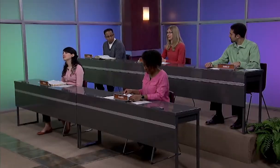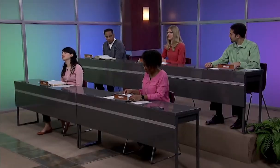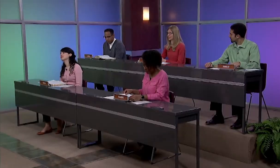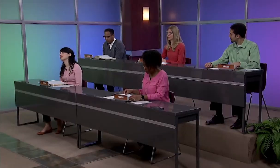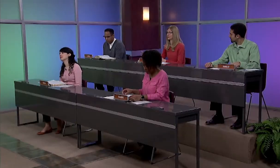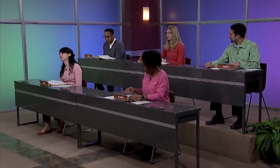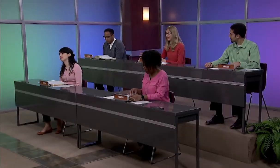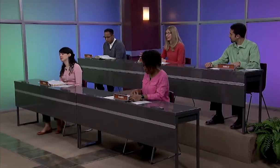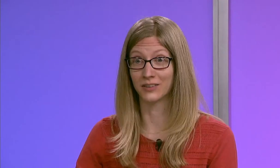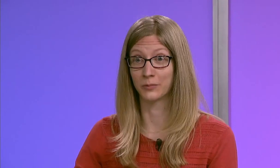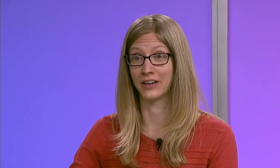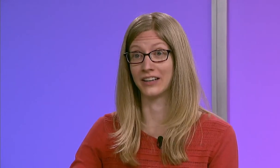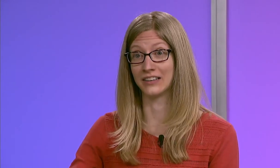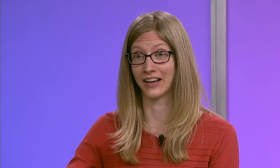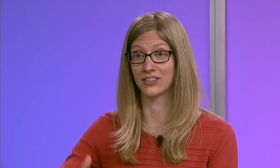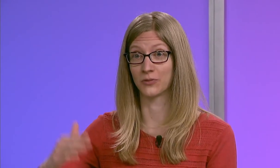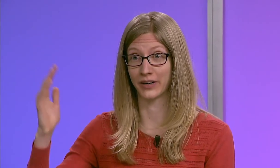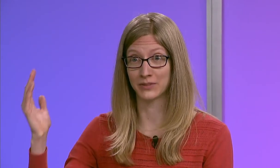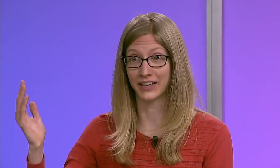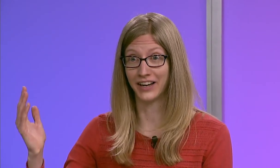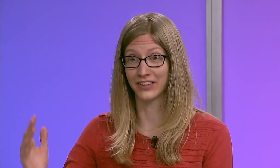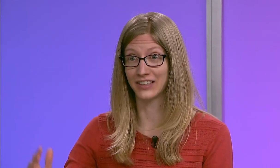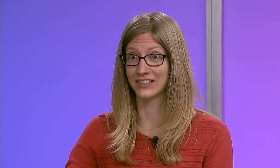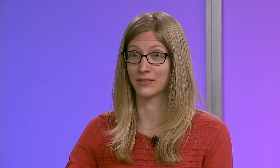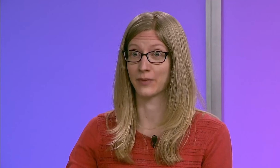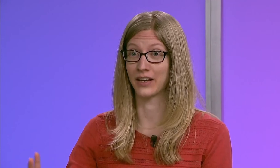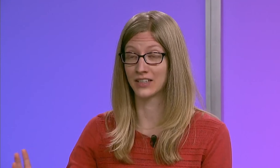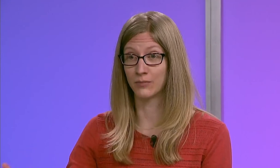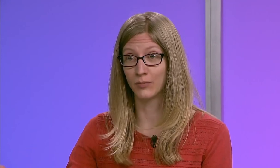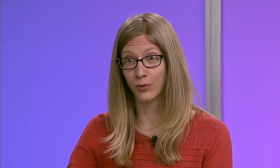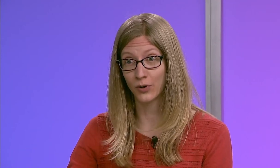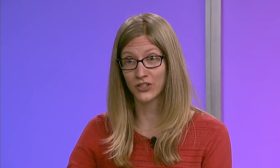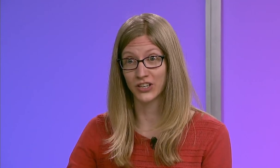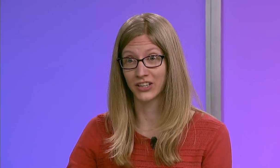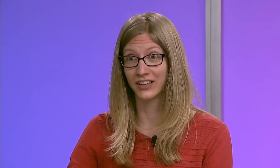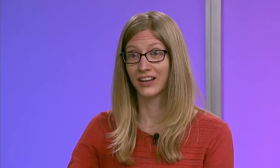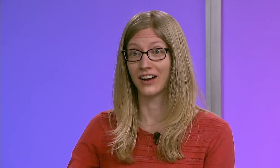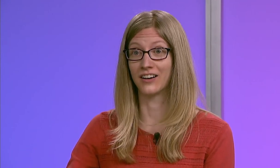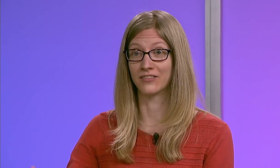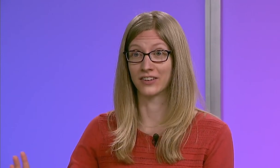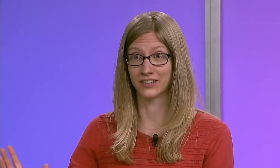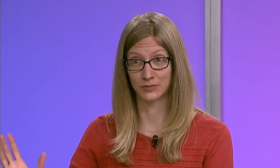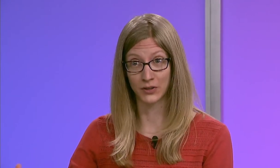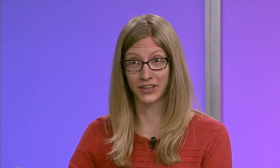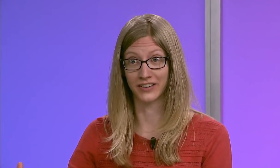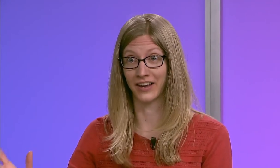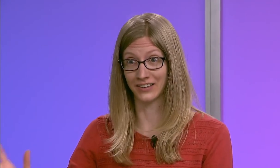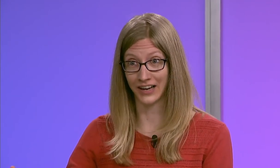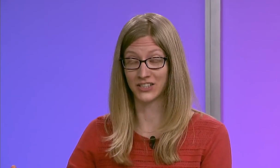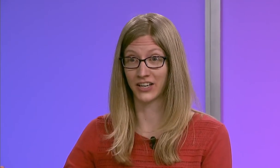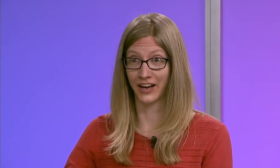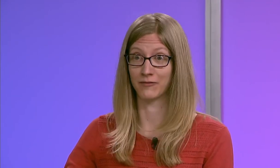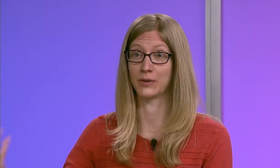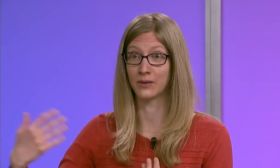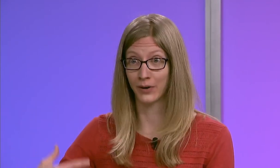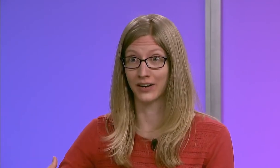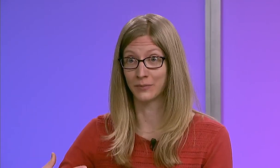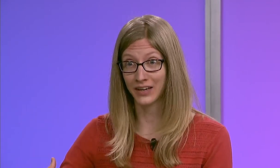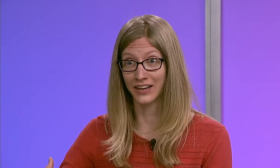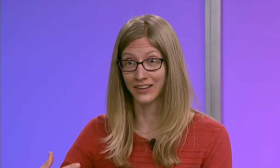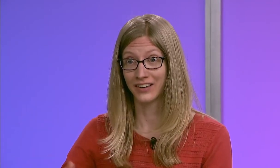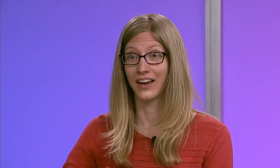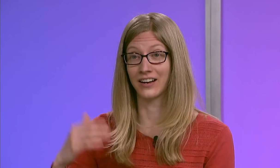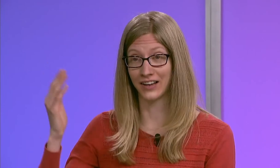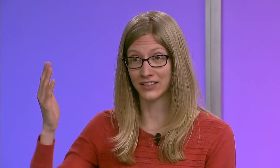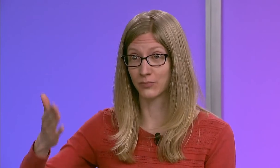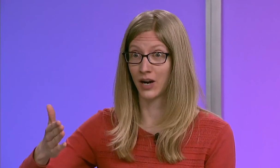Przypomina mi się prośba Elizeusza o to, by duch spoczywający na Eliaszu spoczął na nim w dwójnasób.